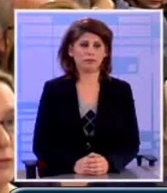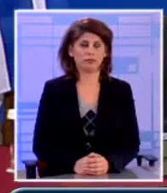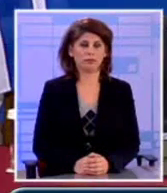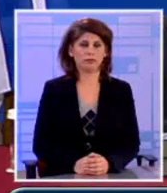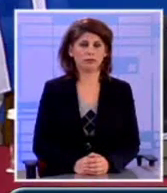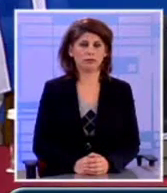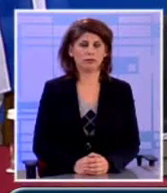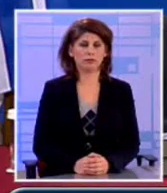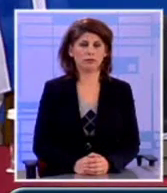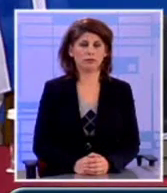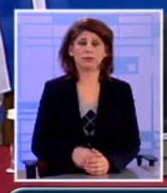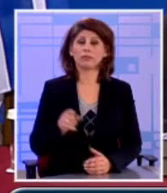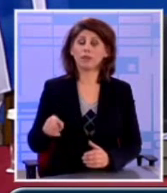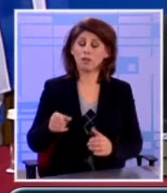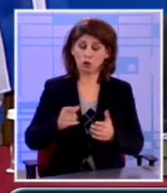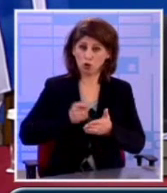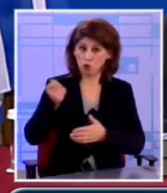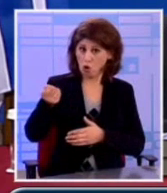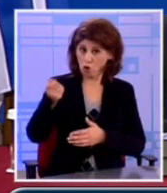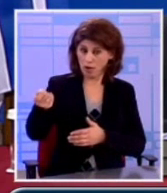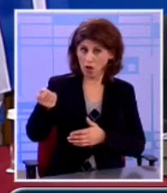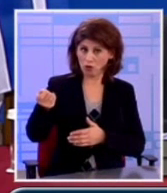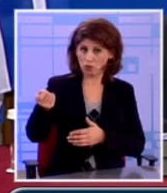ανελήφθη το αποτυπωμένο χρέος